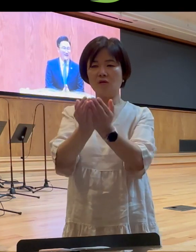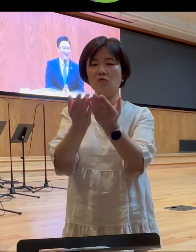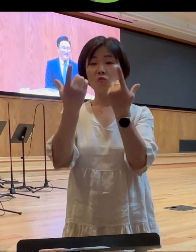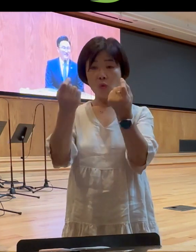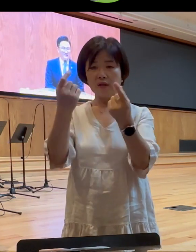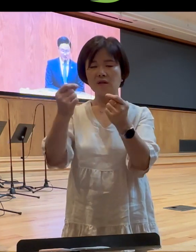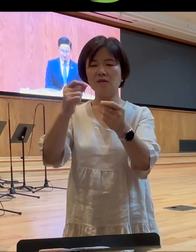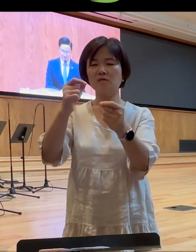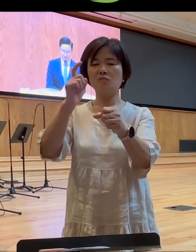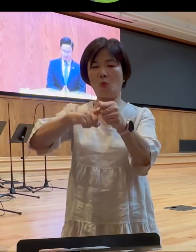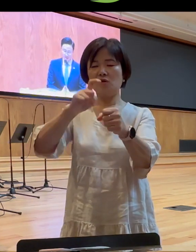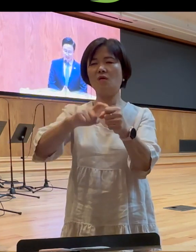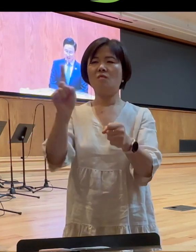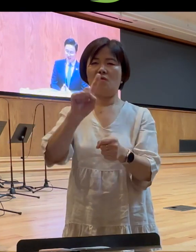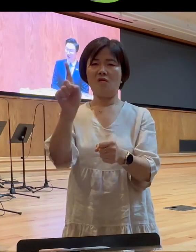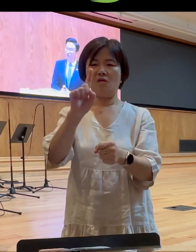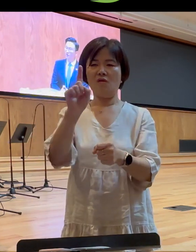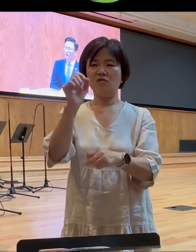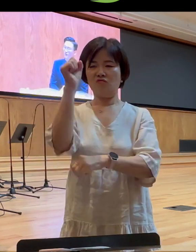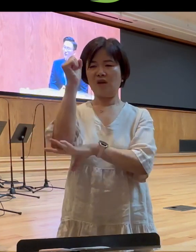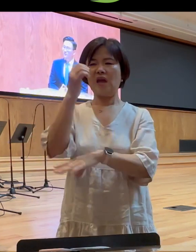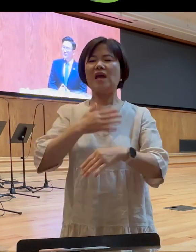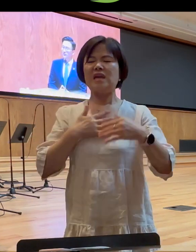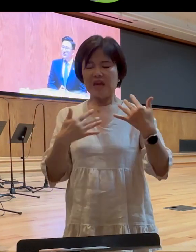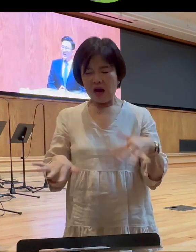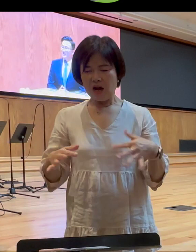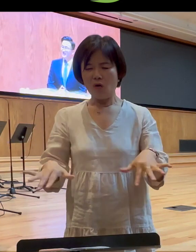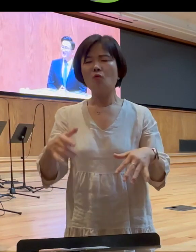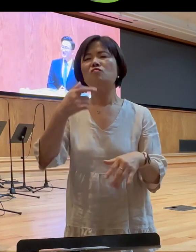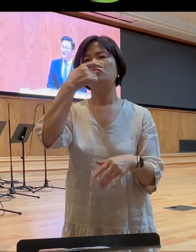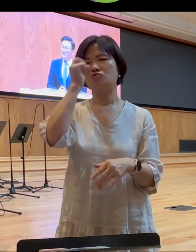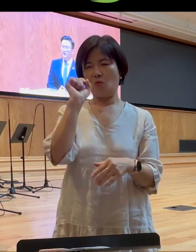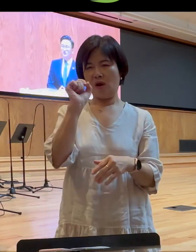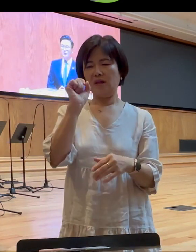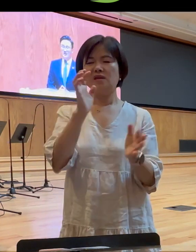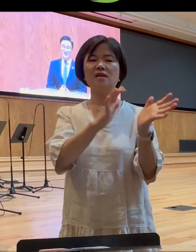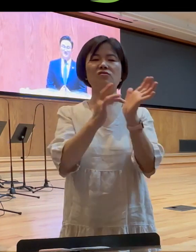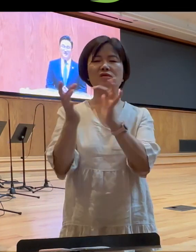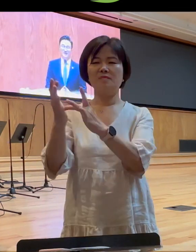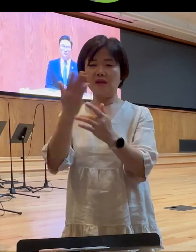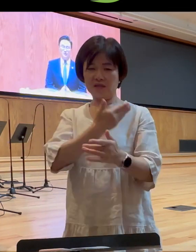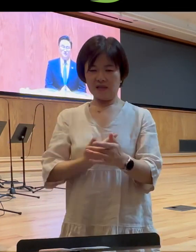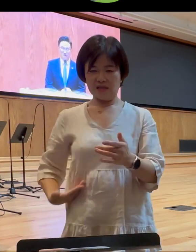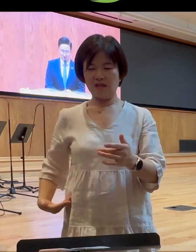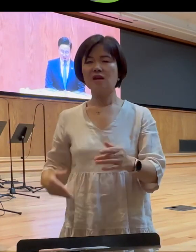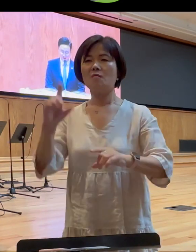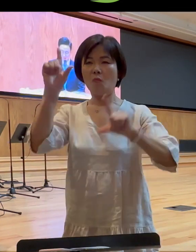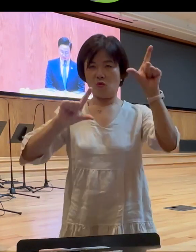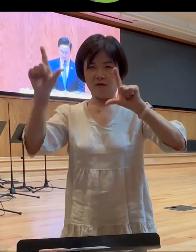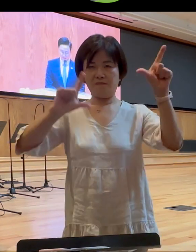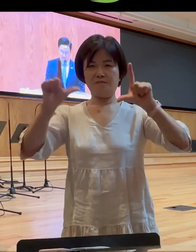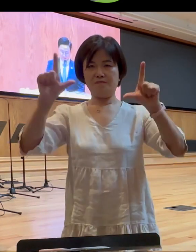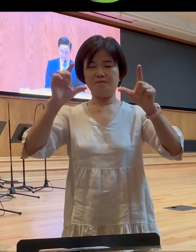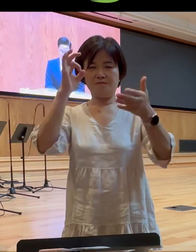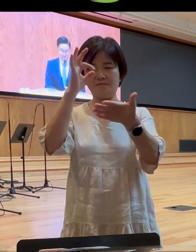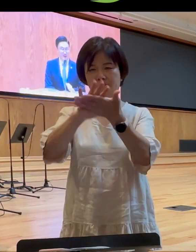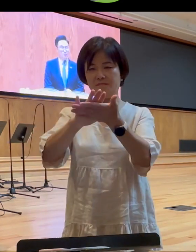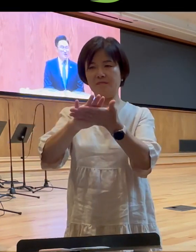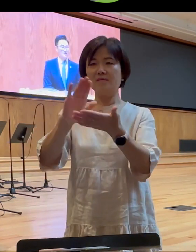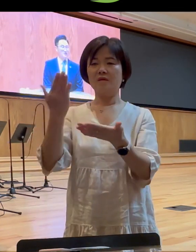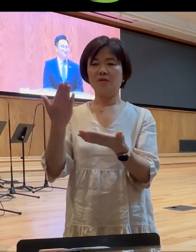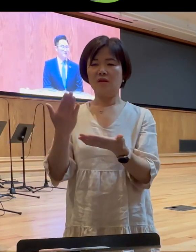있는데, 그것은 약하고 미숙한 예수님의 제자들의 모습입니다.